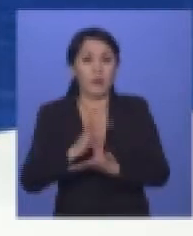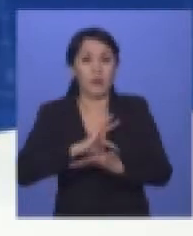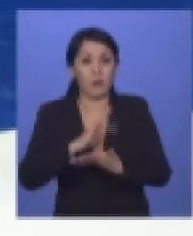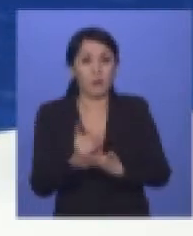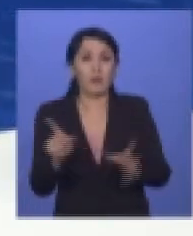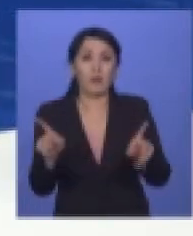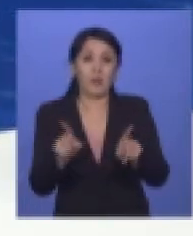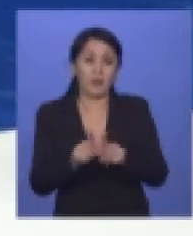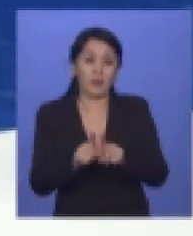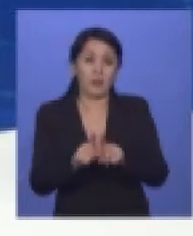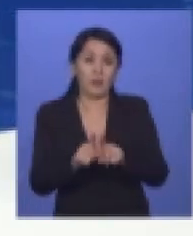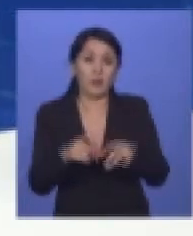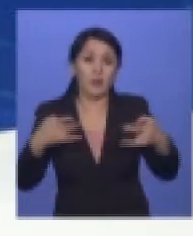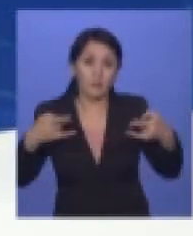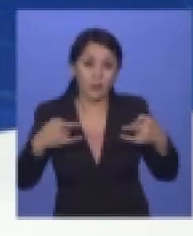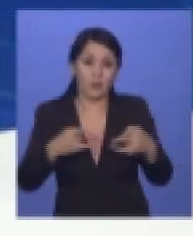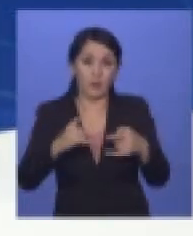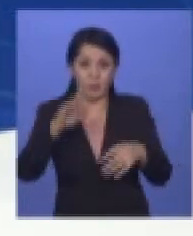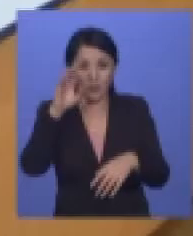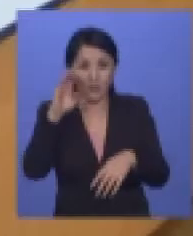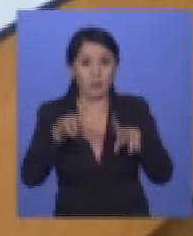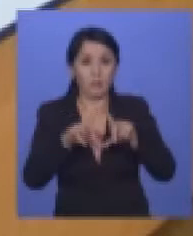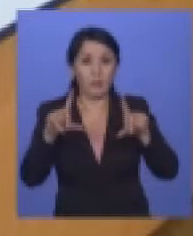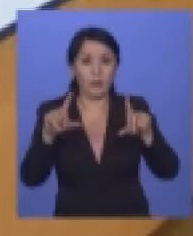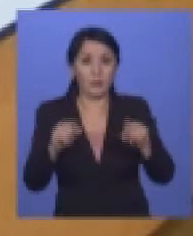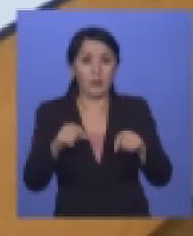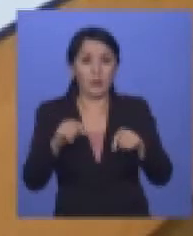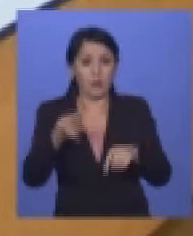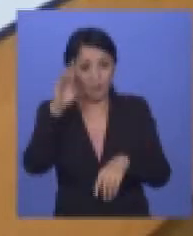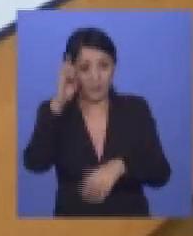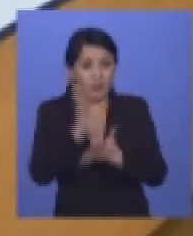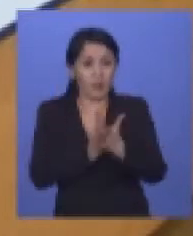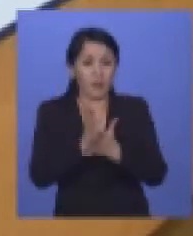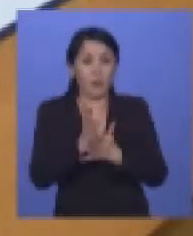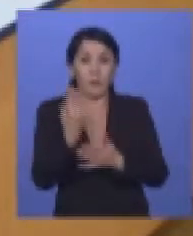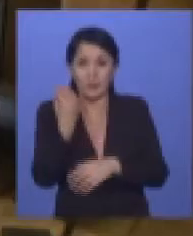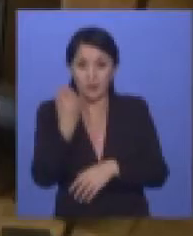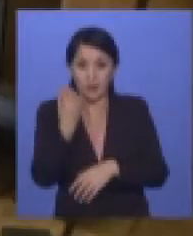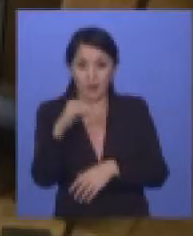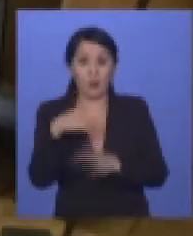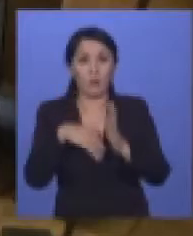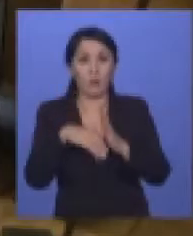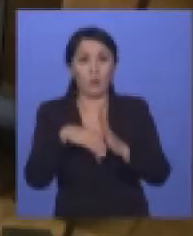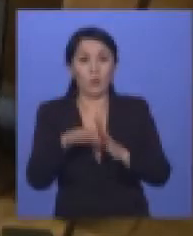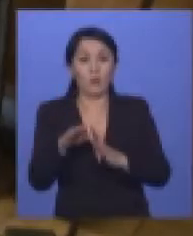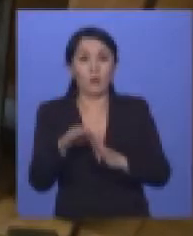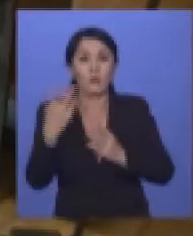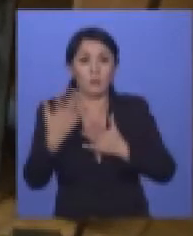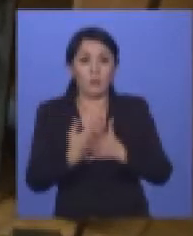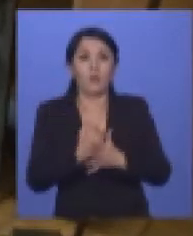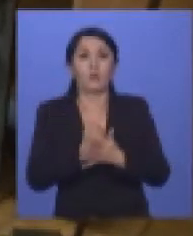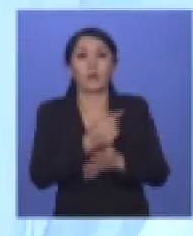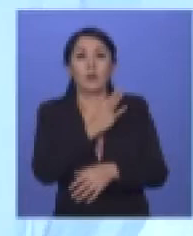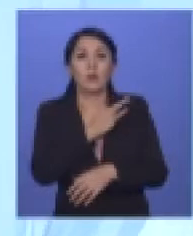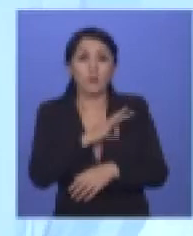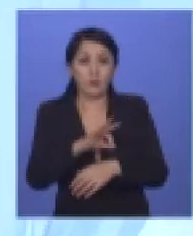қамтылған. Сонымен қатар тікелей эфир барысында мемлекеттік органдардың спикерлері мемлекеттік қызметтер көрсету сапасын арттыру және олардың қолжетімді